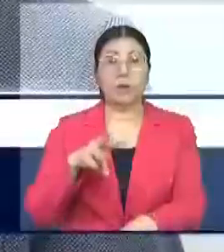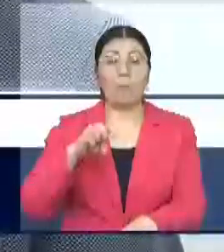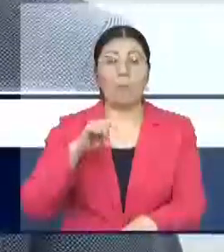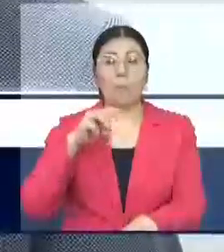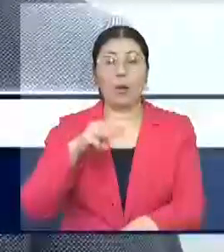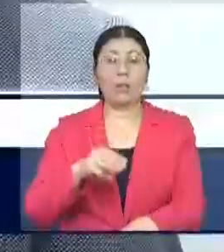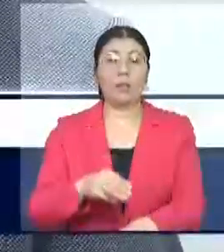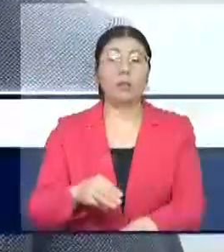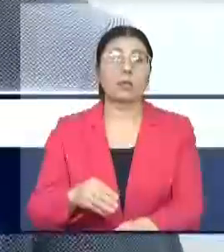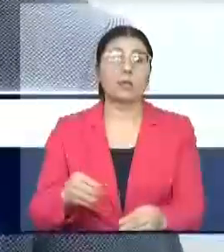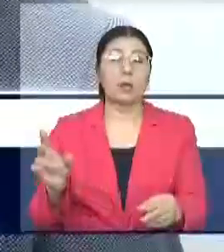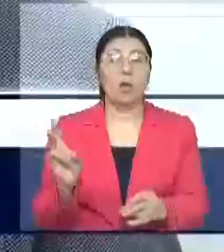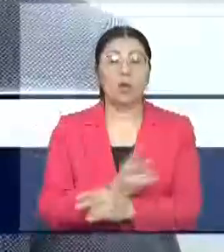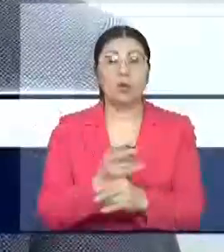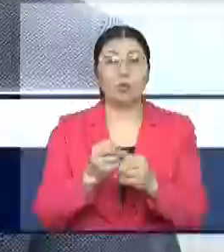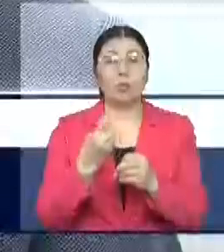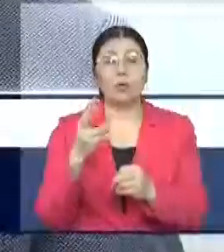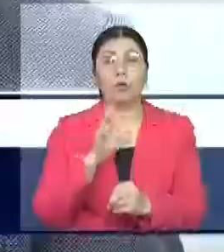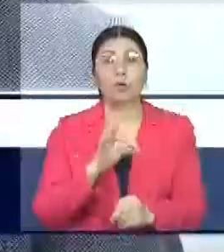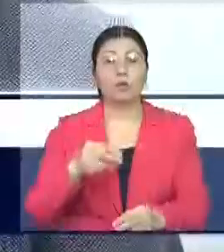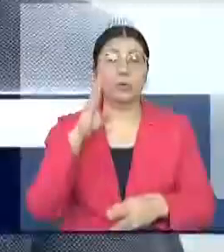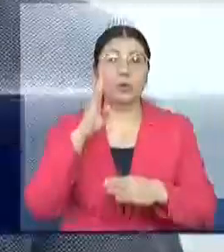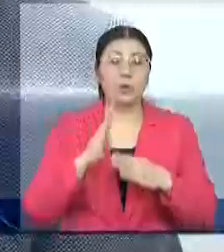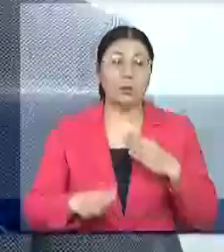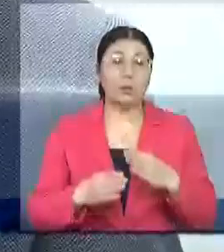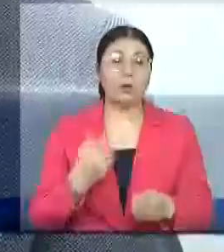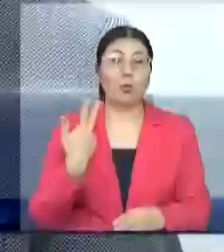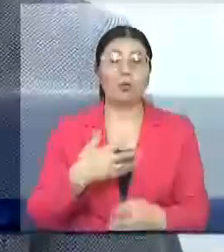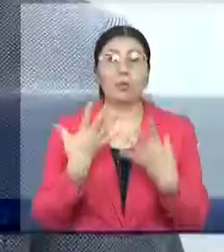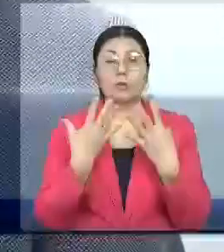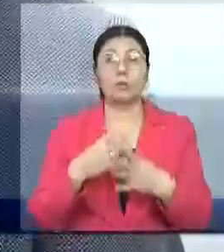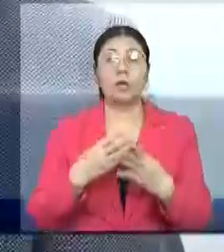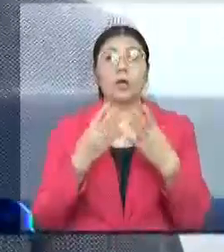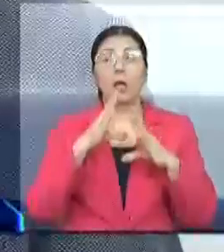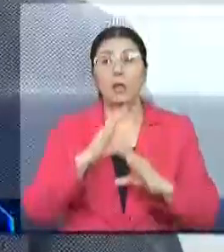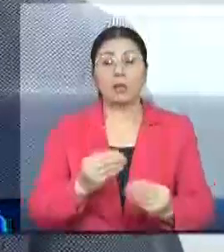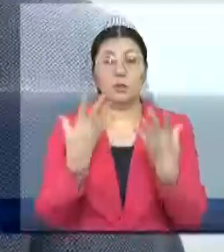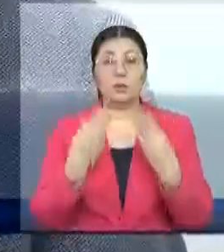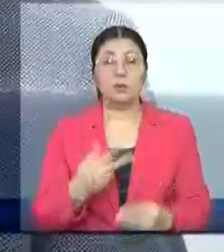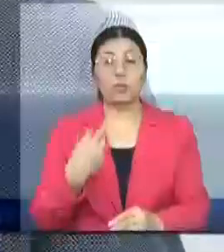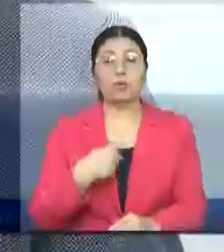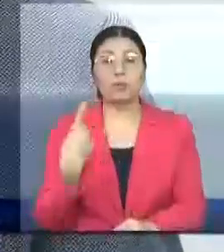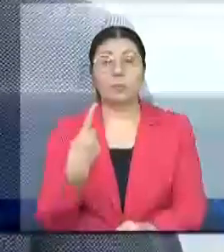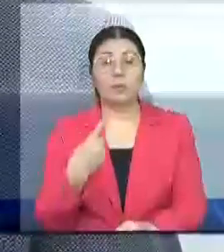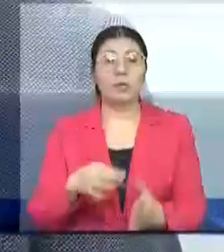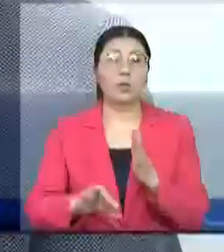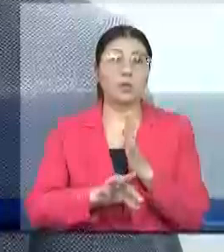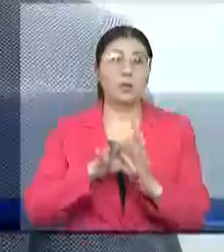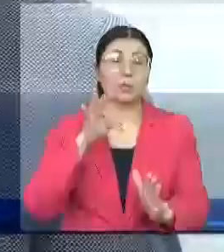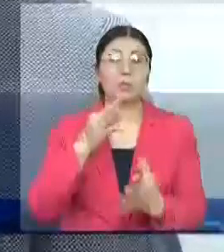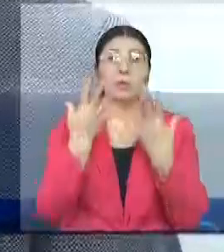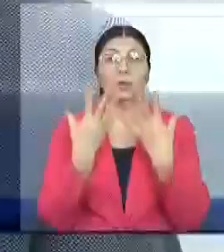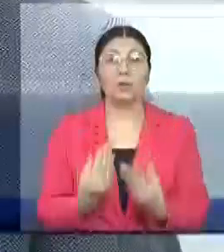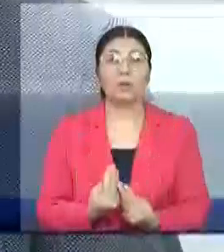түнгі 12:00-де аяқталады. 30-ы тыныштық күні, 31-і күні дауыс беру күні. Жалпы осы сайлауды